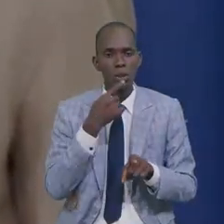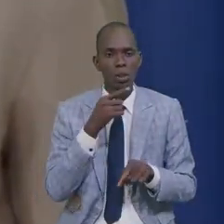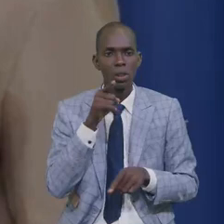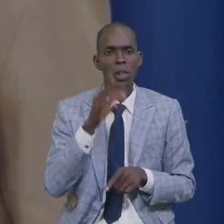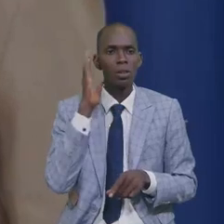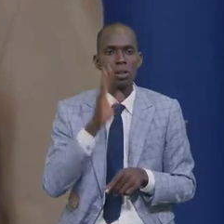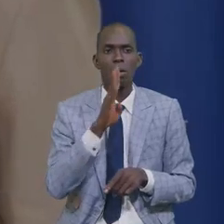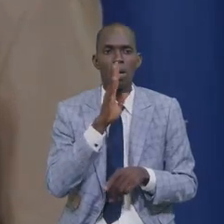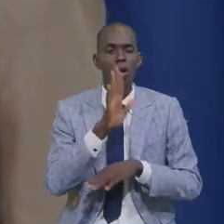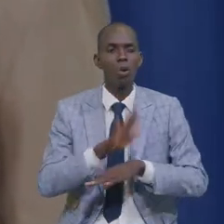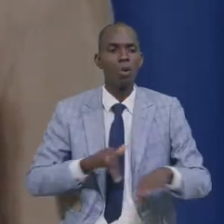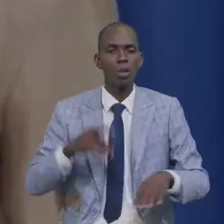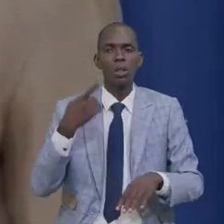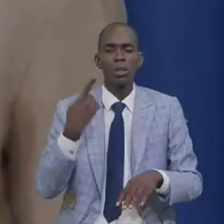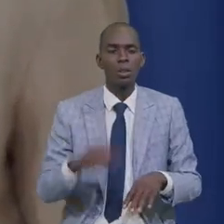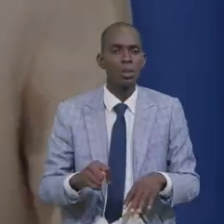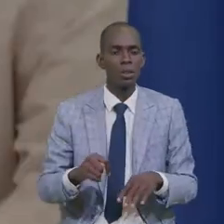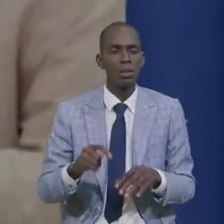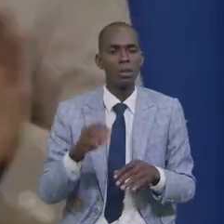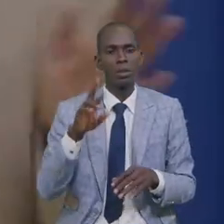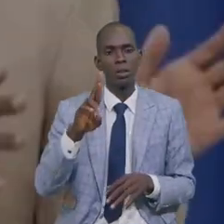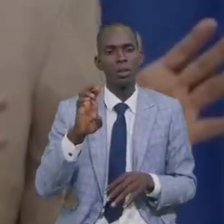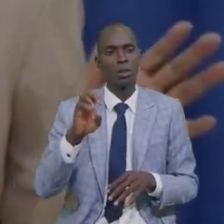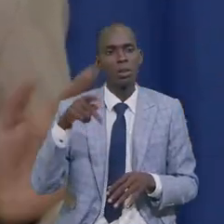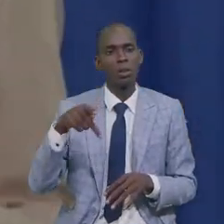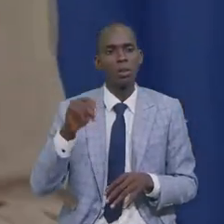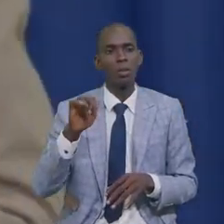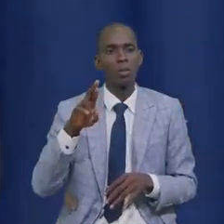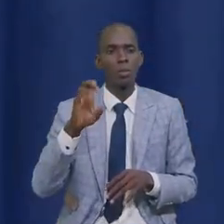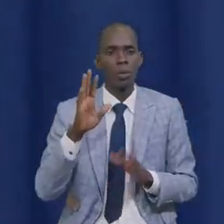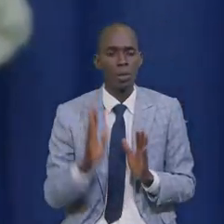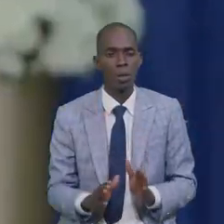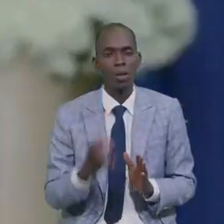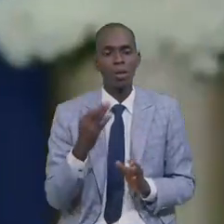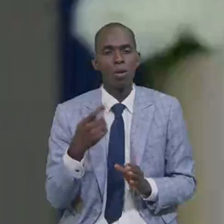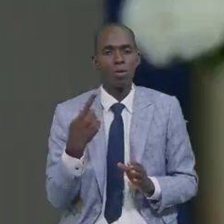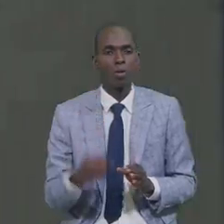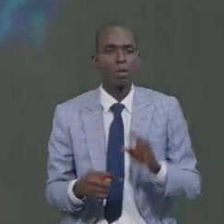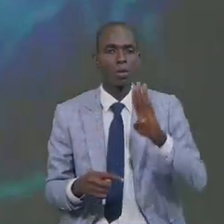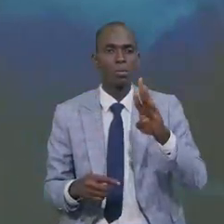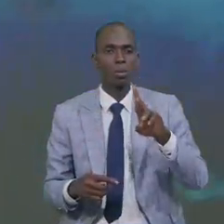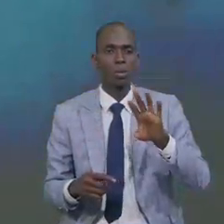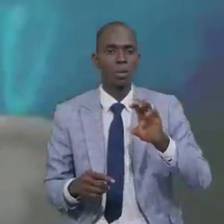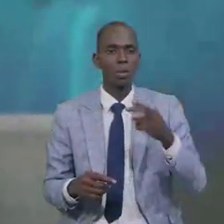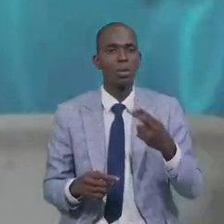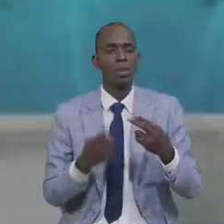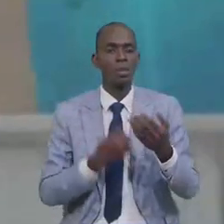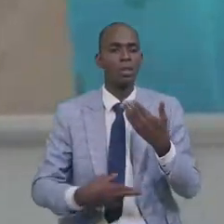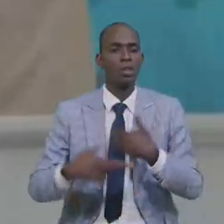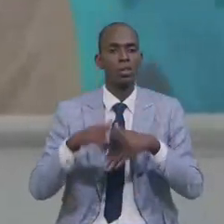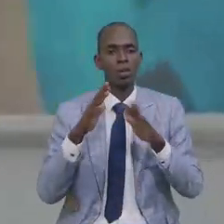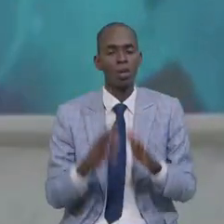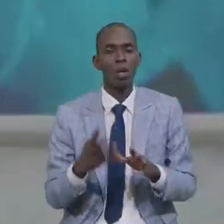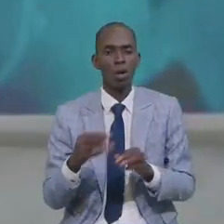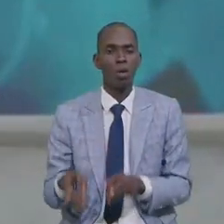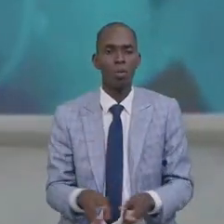Et on t'appellera réparateur des brèches, celui qui restaure les chemins,